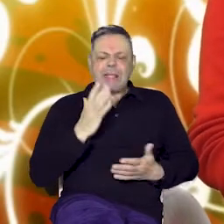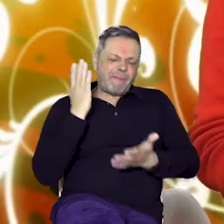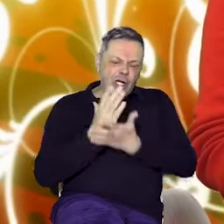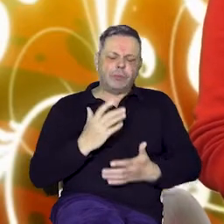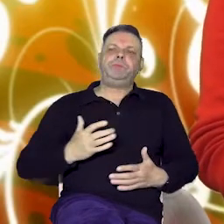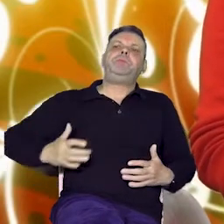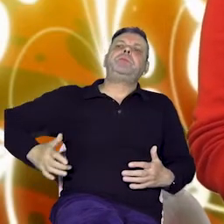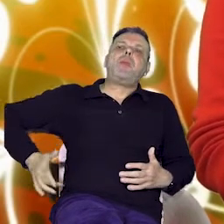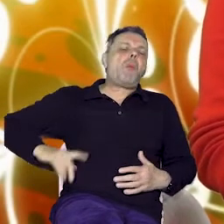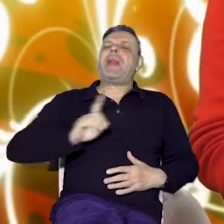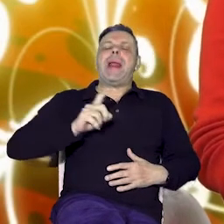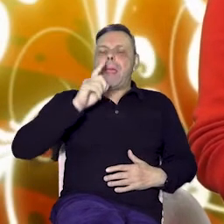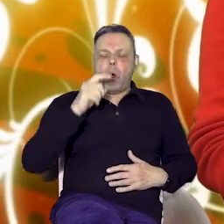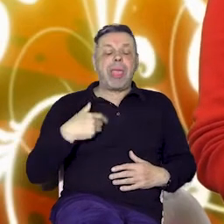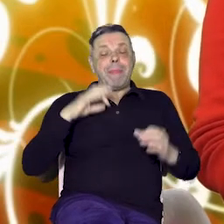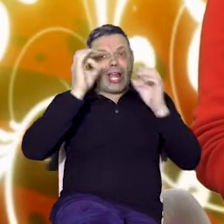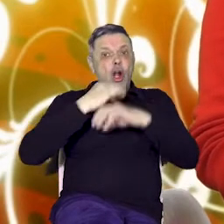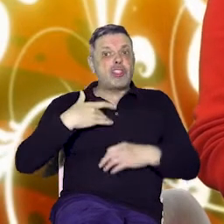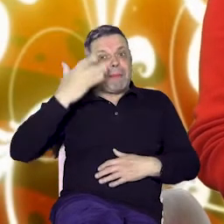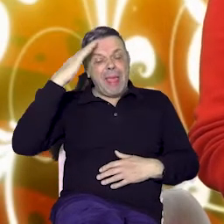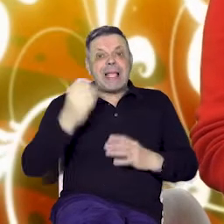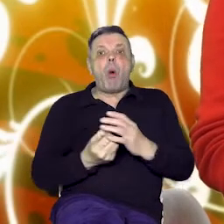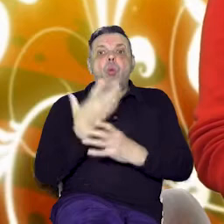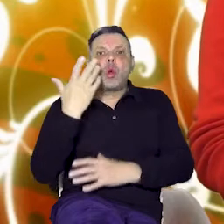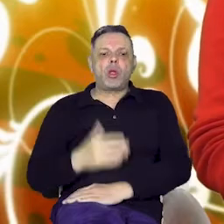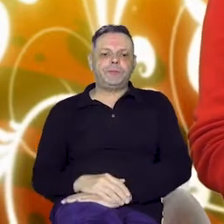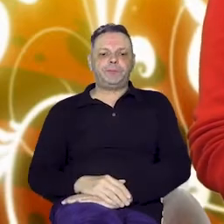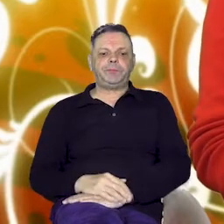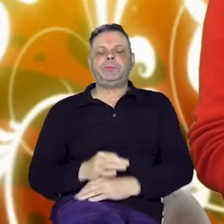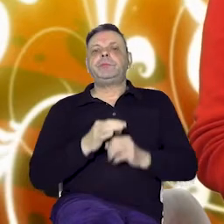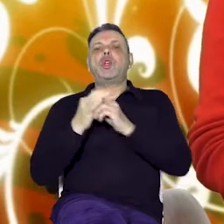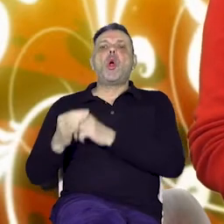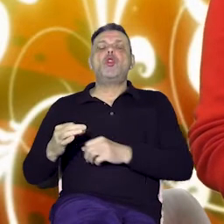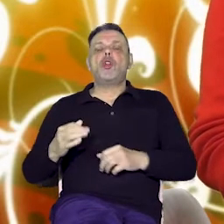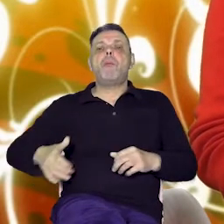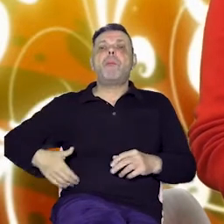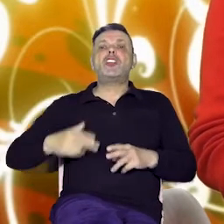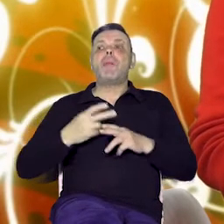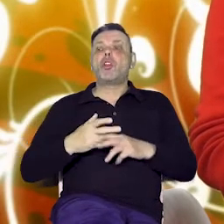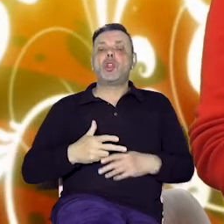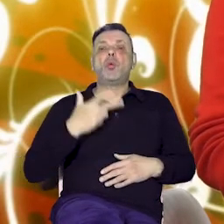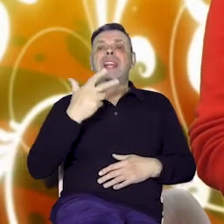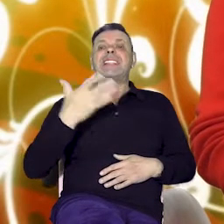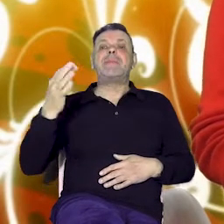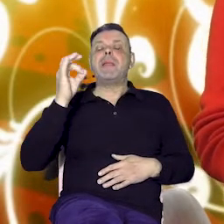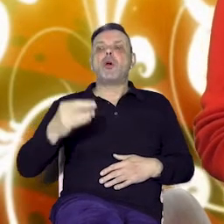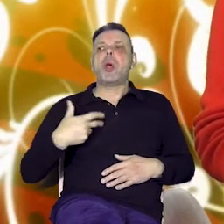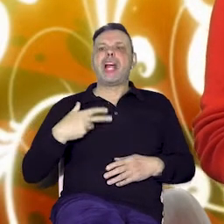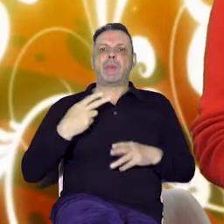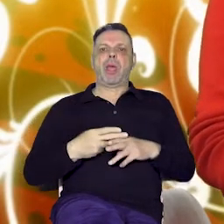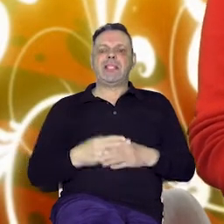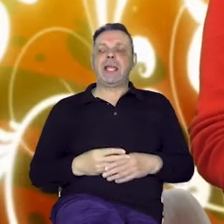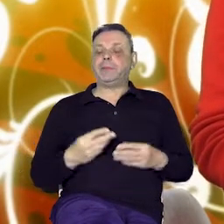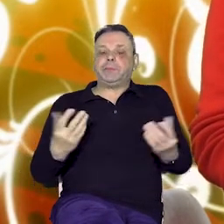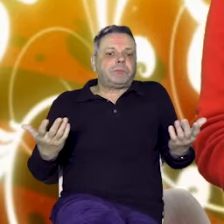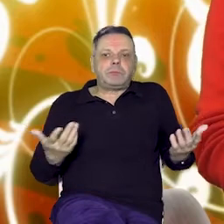spomenuli. Mi vam, nažalost, ne znamo uzrok kronične bubrežne bolesti u 35% naših bolesnika. Mm. Zašto? Jer